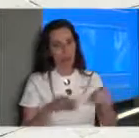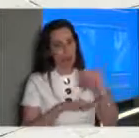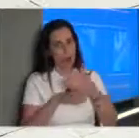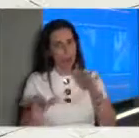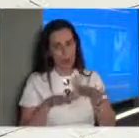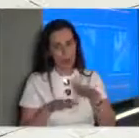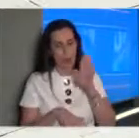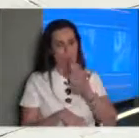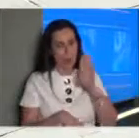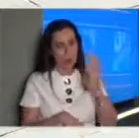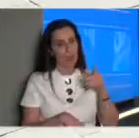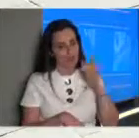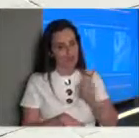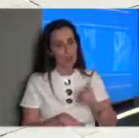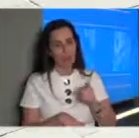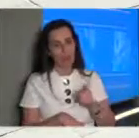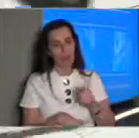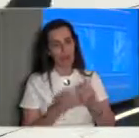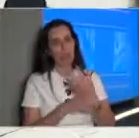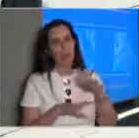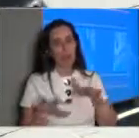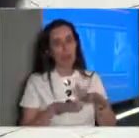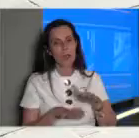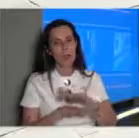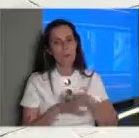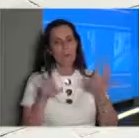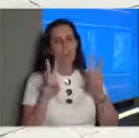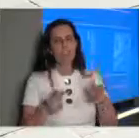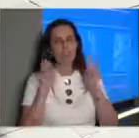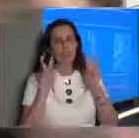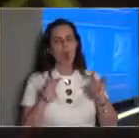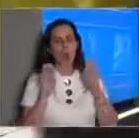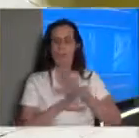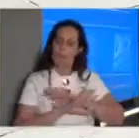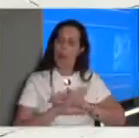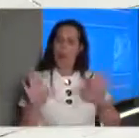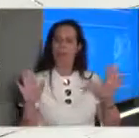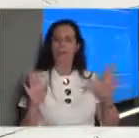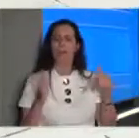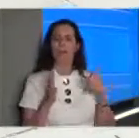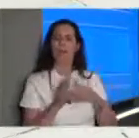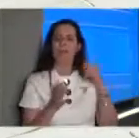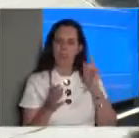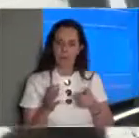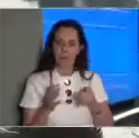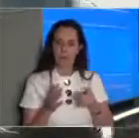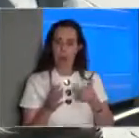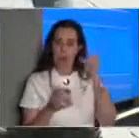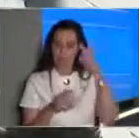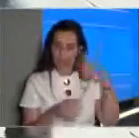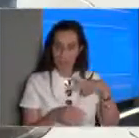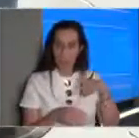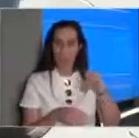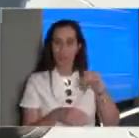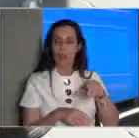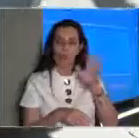הממשלה ביבי נתניהו צריך להקים את הקואליציה בלי סחיטות של אנשים אחרים, אלא צריכים להבין